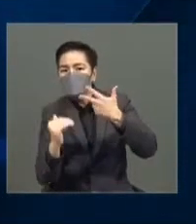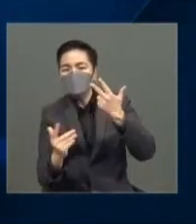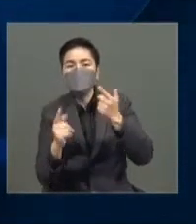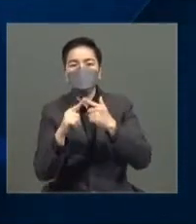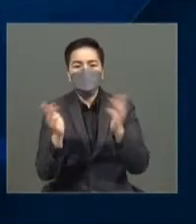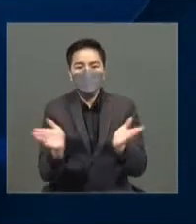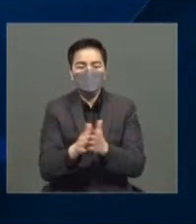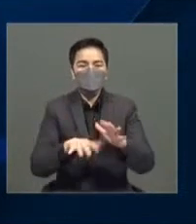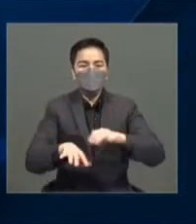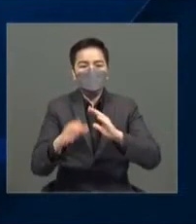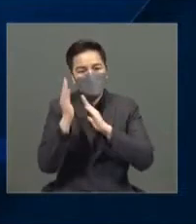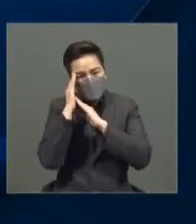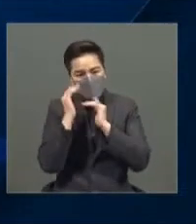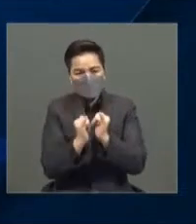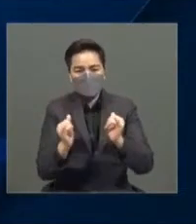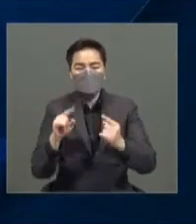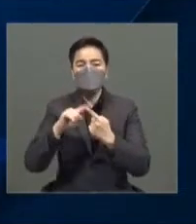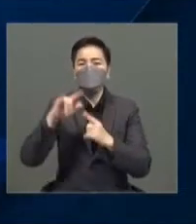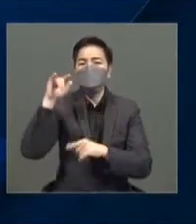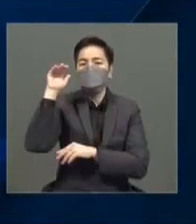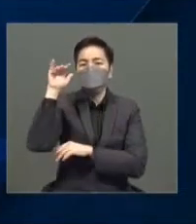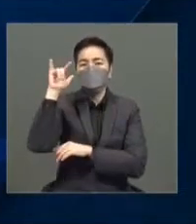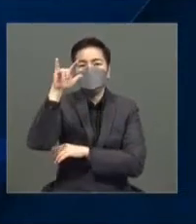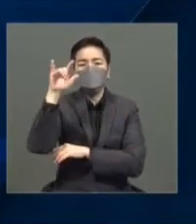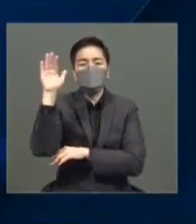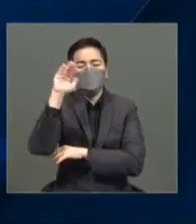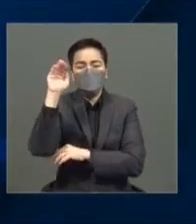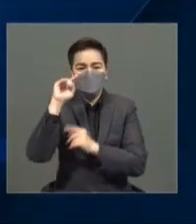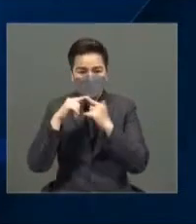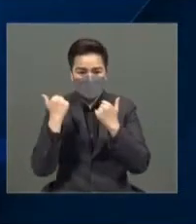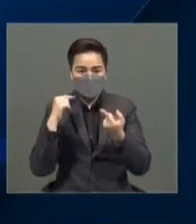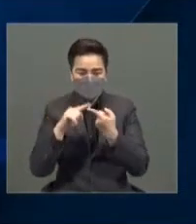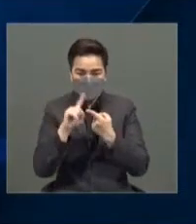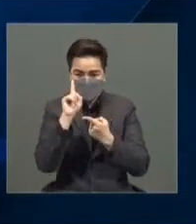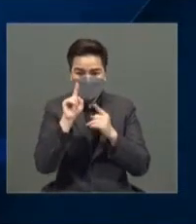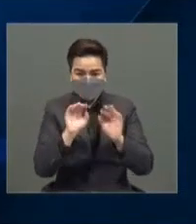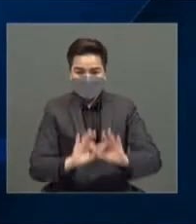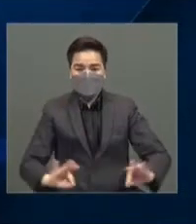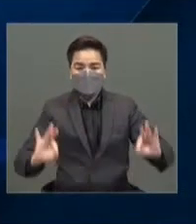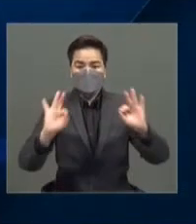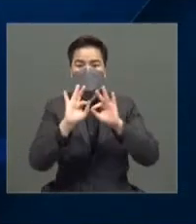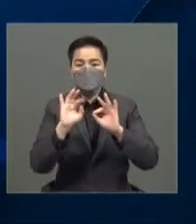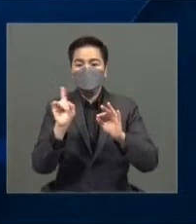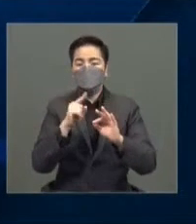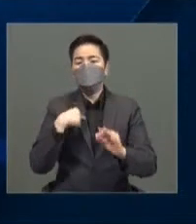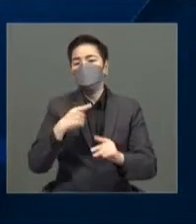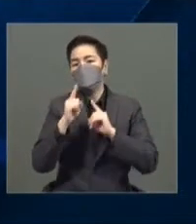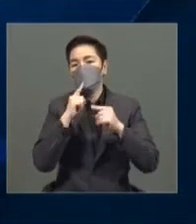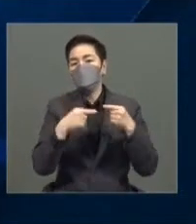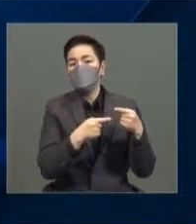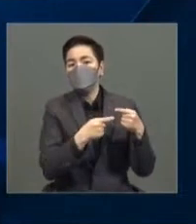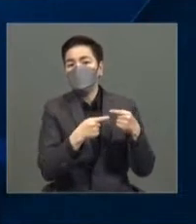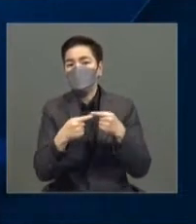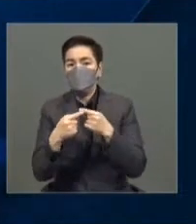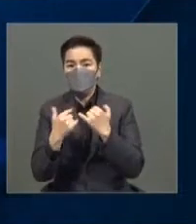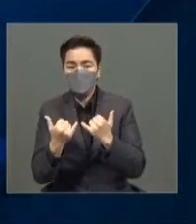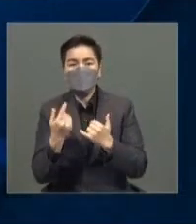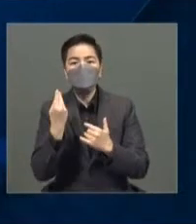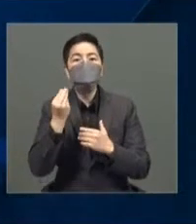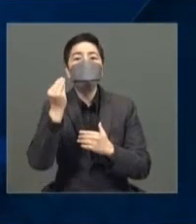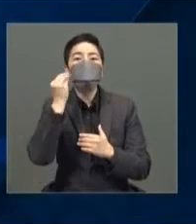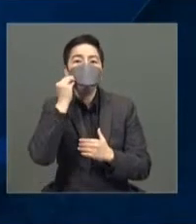การจัดการเตียงที่เพิ่มปริมาณขึ้นอีกส่วนที่สำคัญค่ะที่มีการหารือต่อเนื่องมาในเรื่องของ